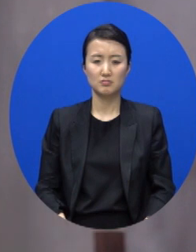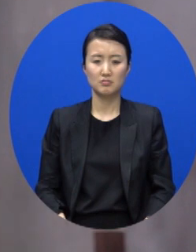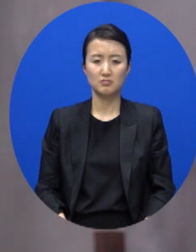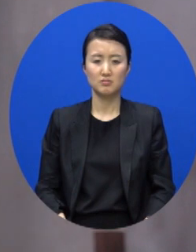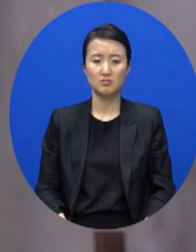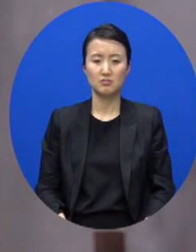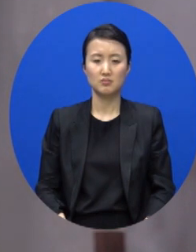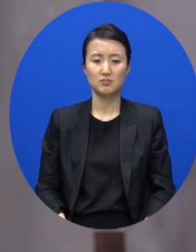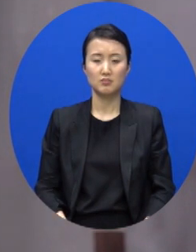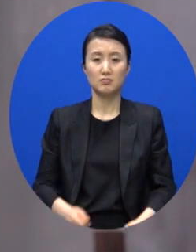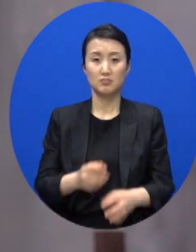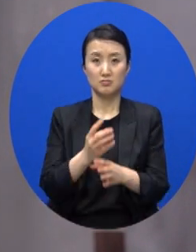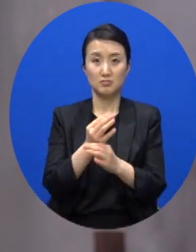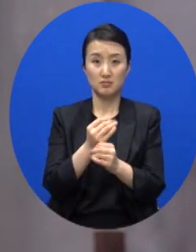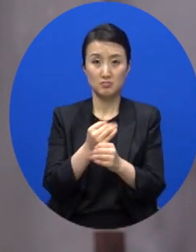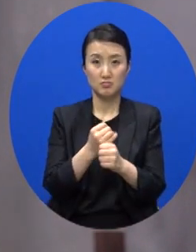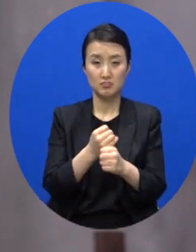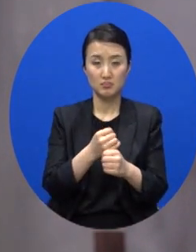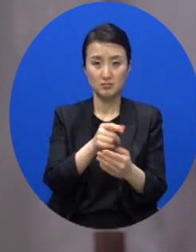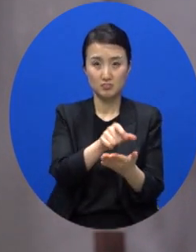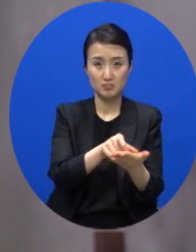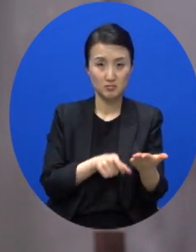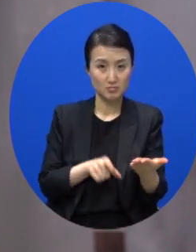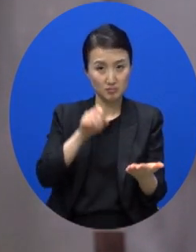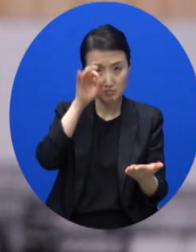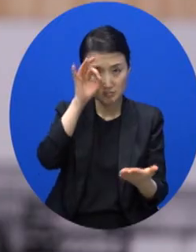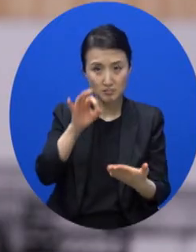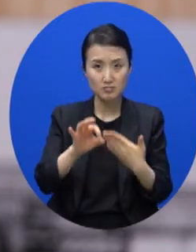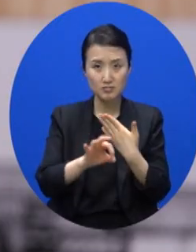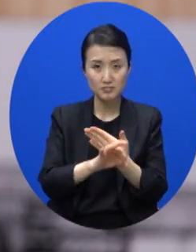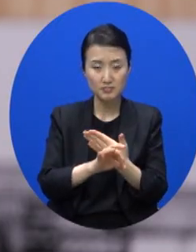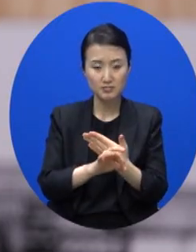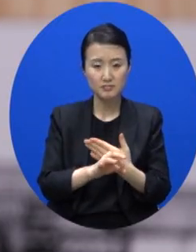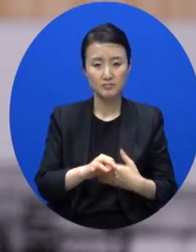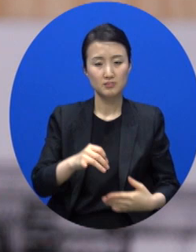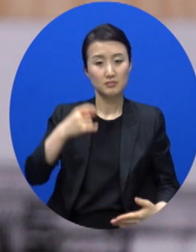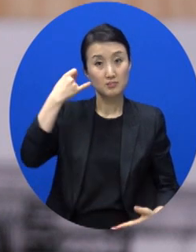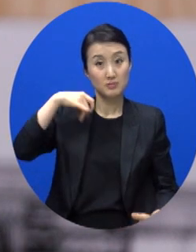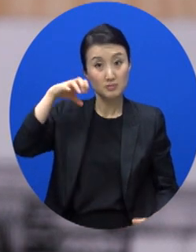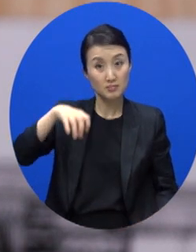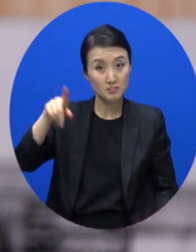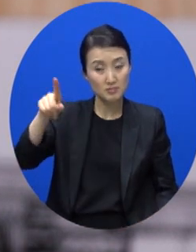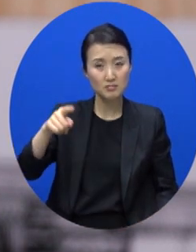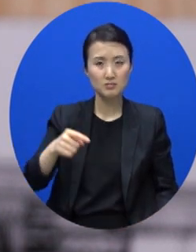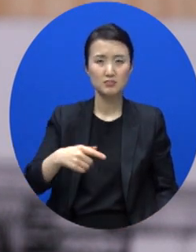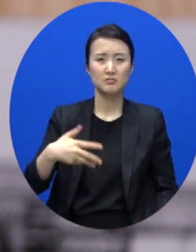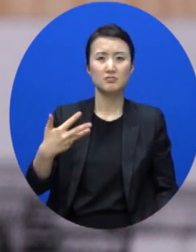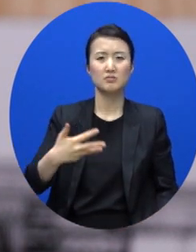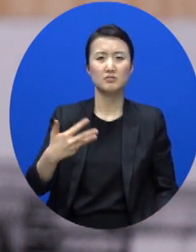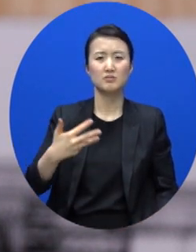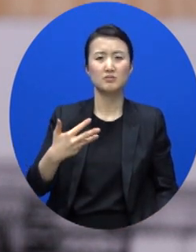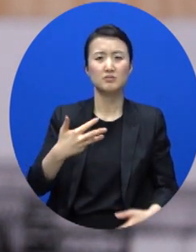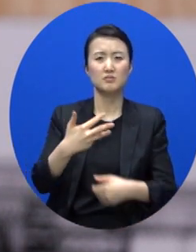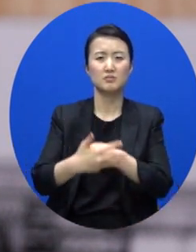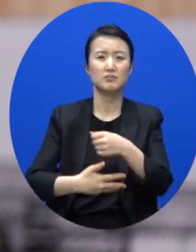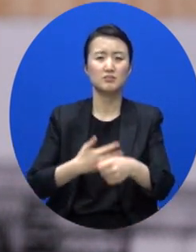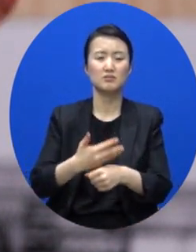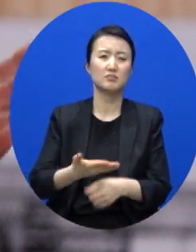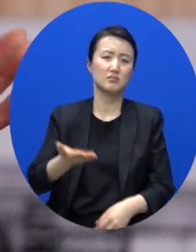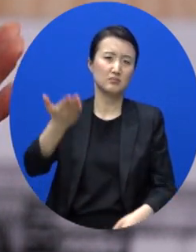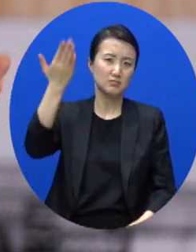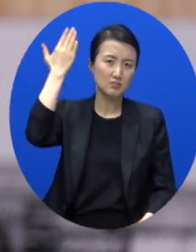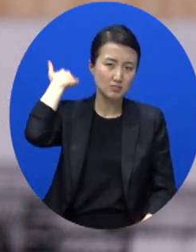그런데 연대적으로 볼 적에 중국에서는 우리는 8000년의 역사가 있다. 근데